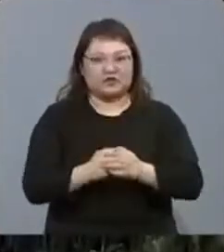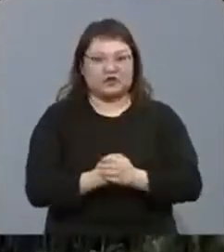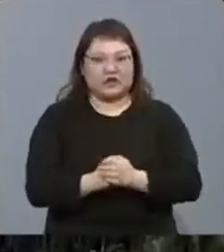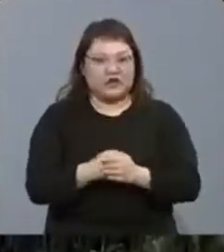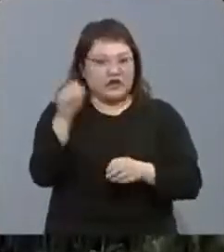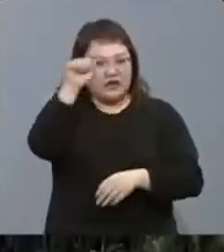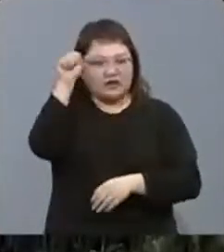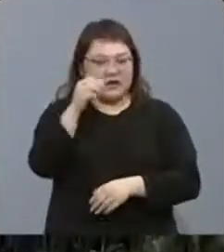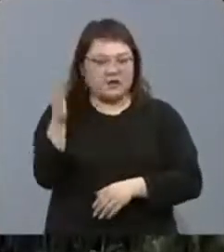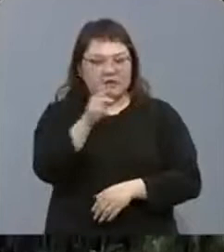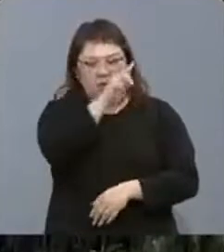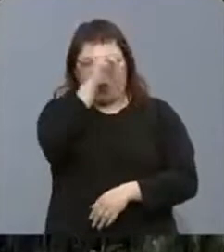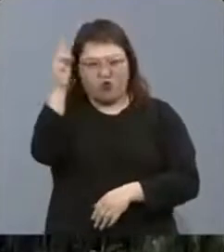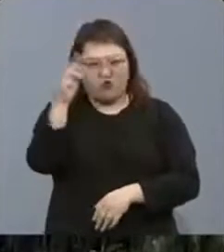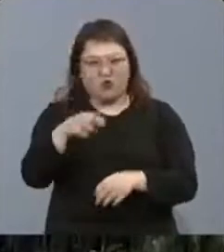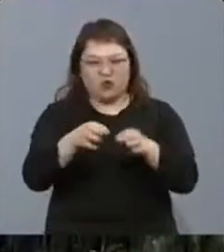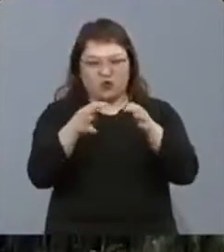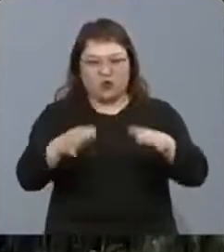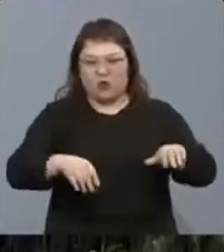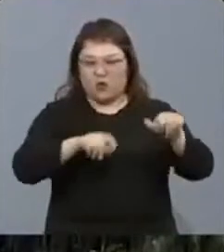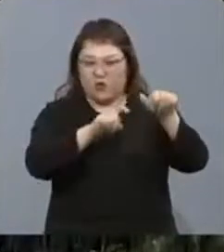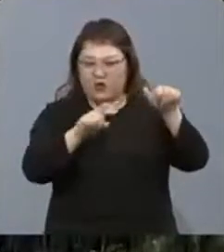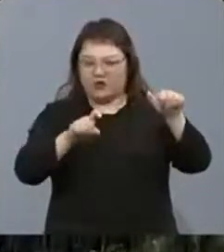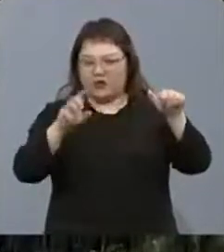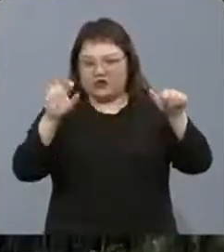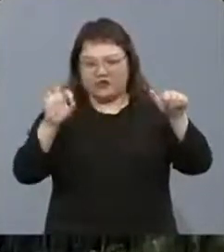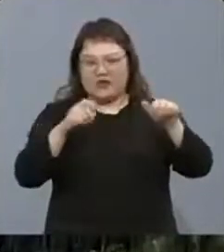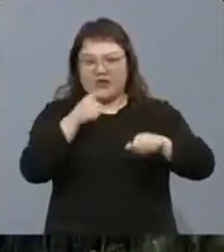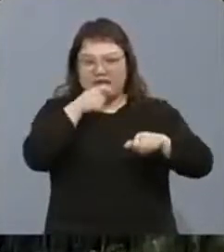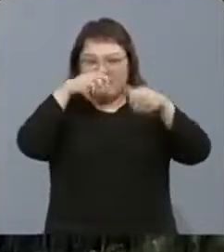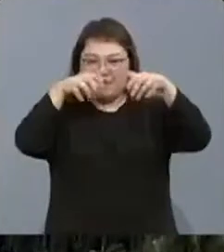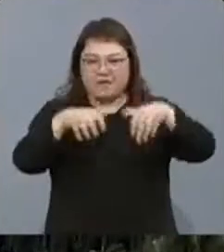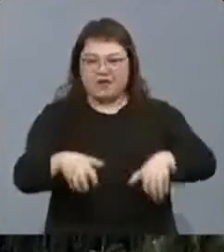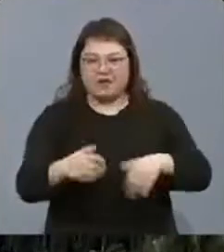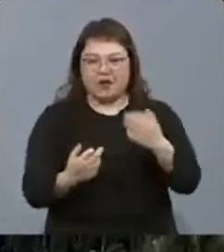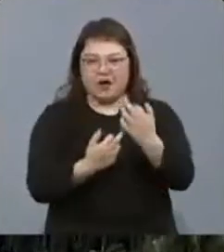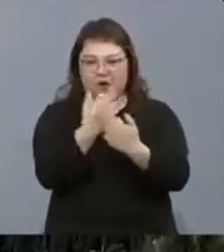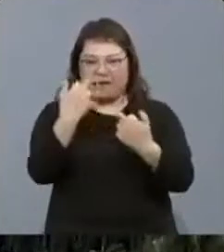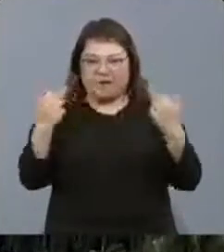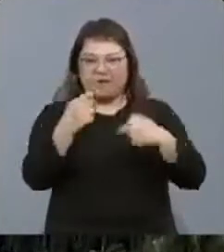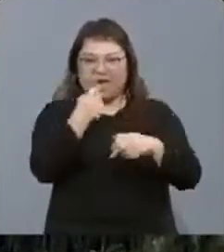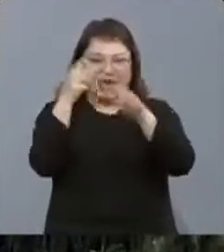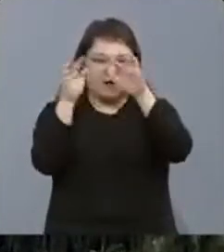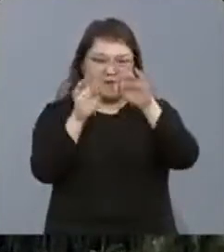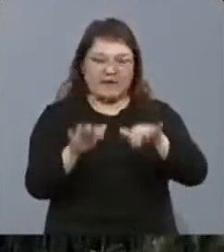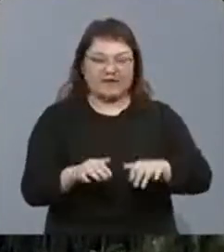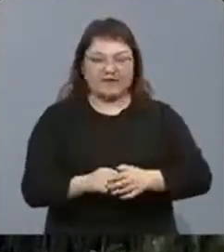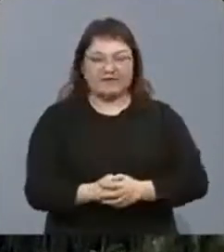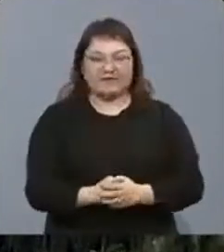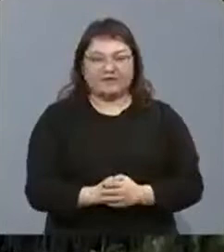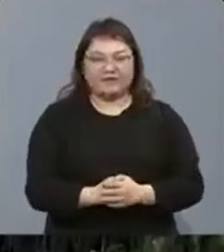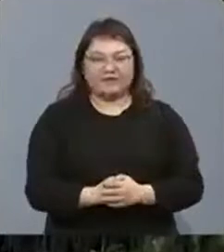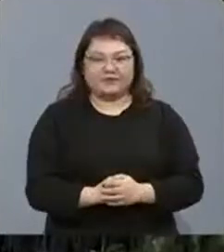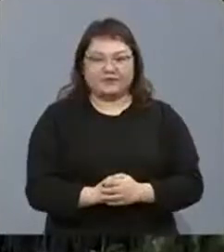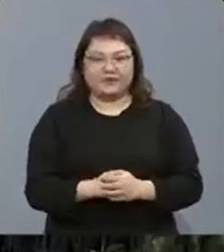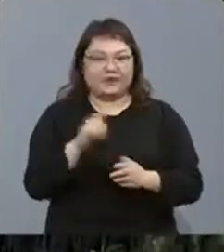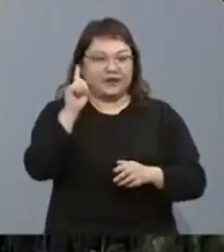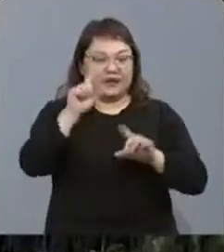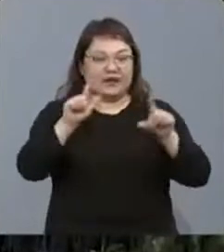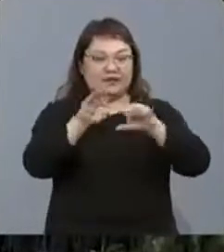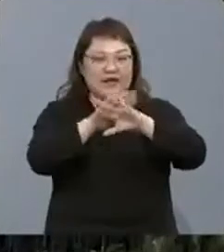새벽부터 오후 사이 5에서 10mm 에 비가 내리겠고 높은 산지에 눈이 내리기도 하겠습니다 자세한 내일 날씨